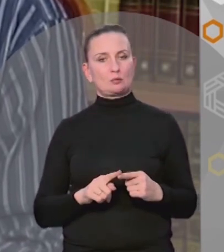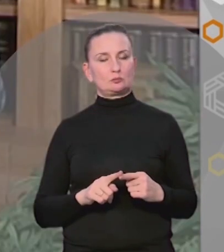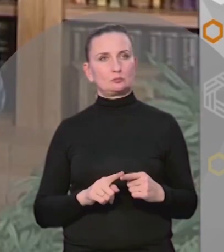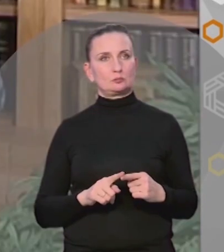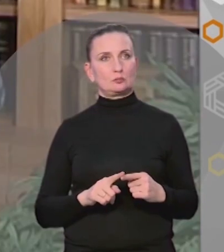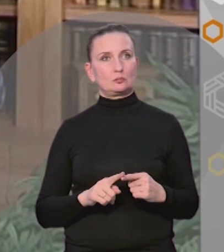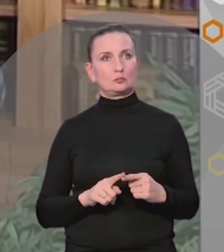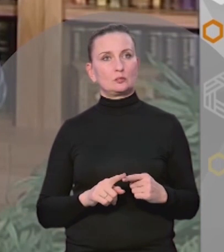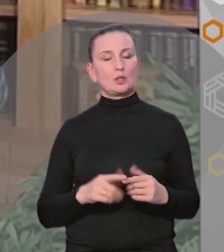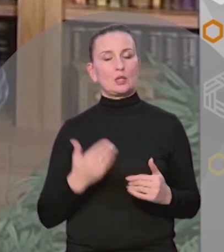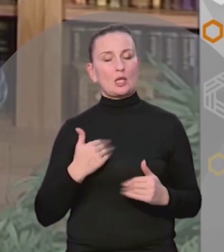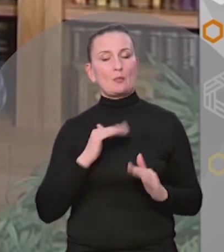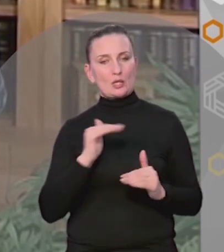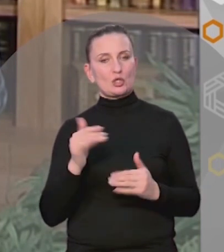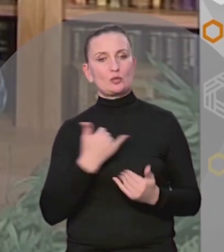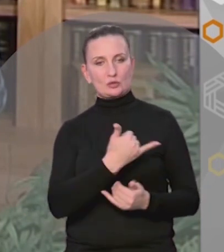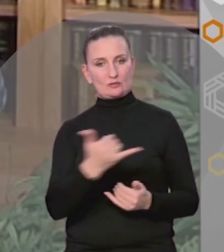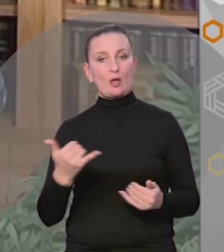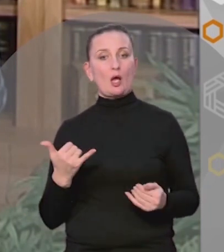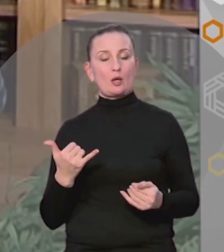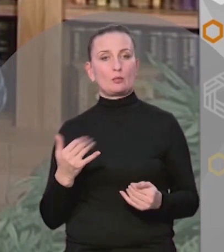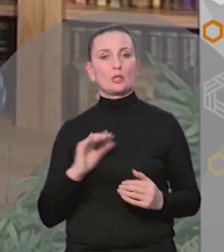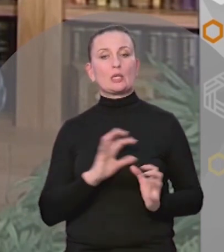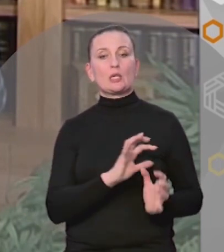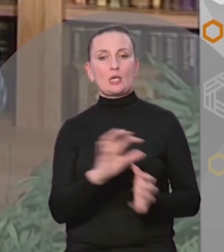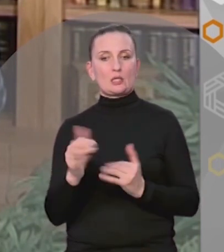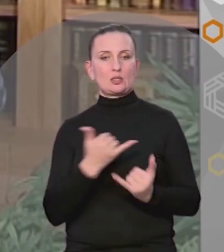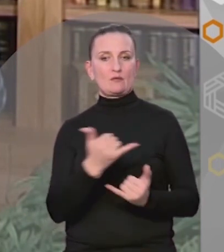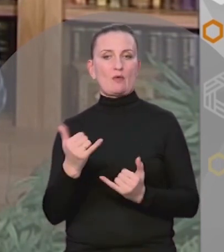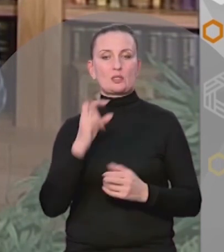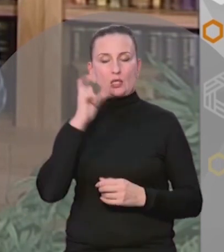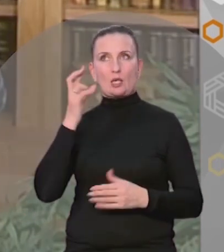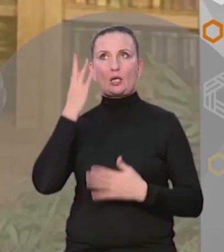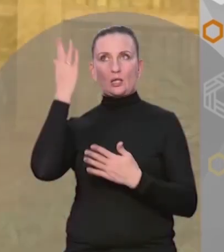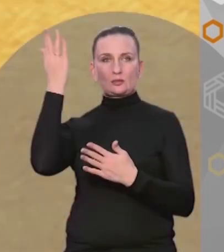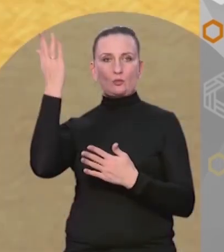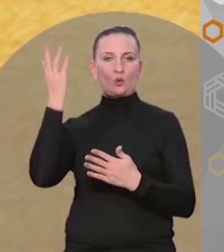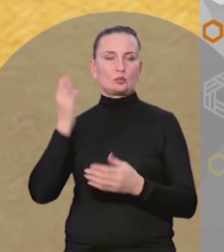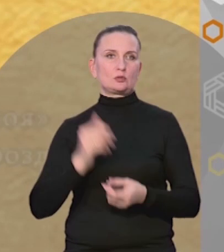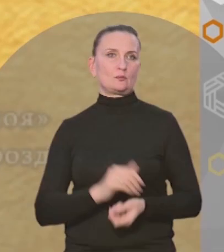Я прощаюсь с вами, и да хранит вас Господь.